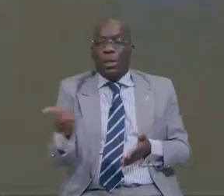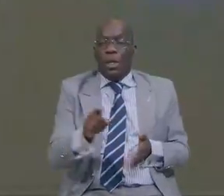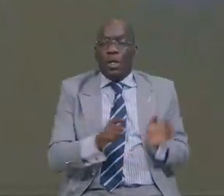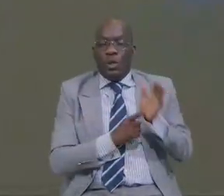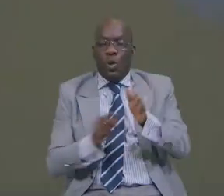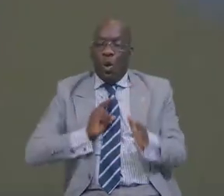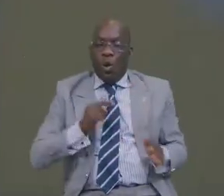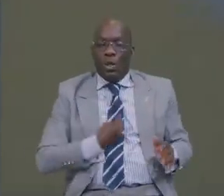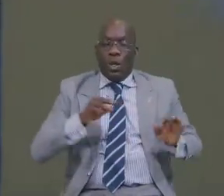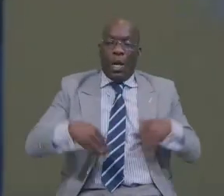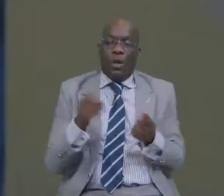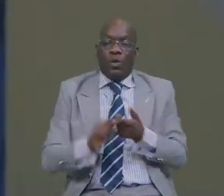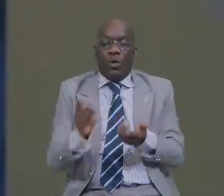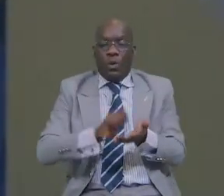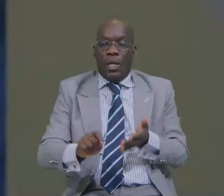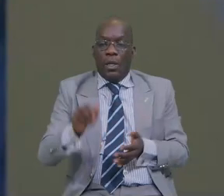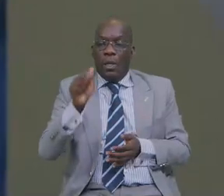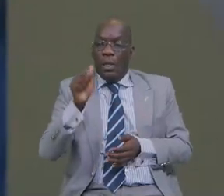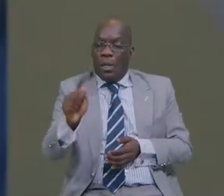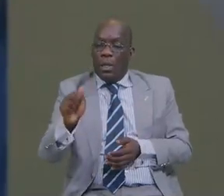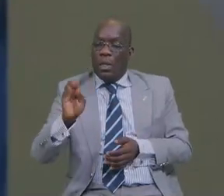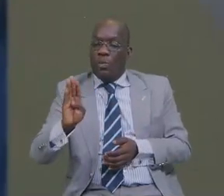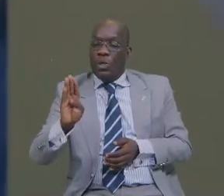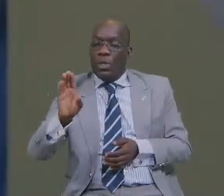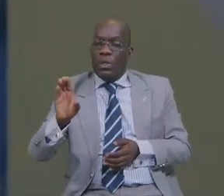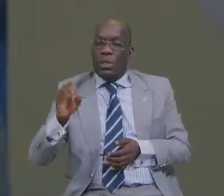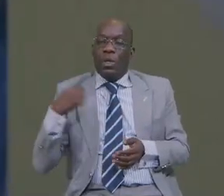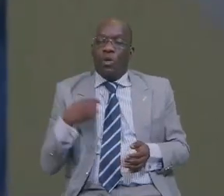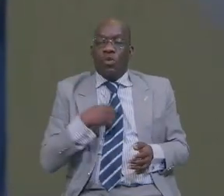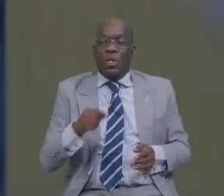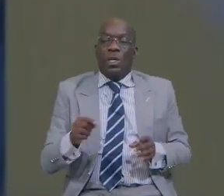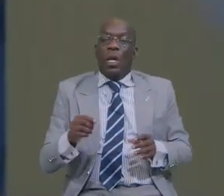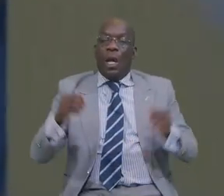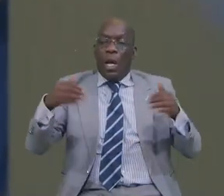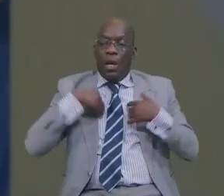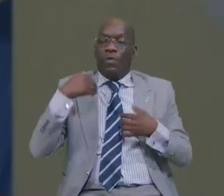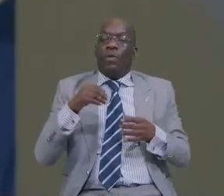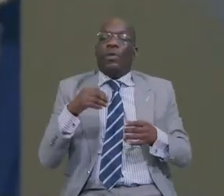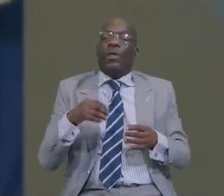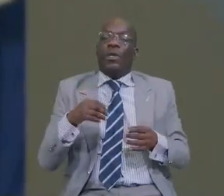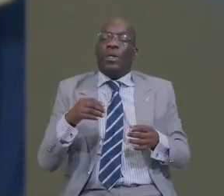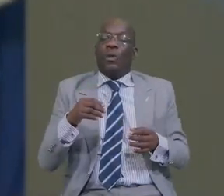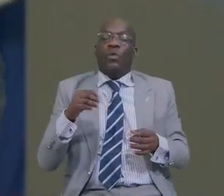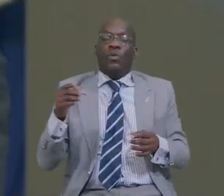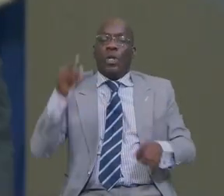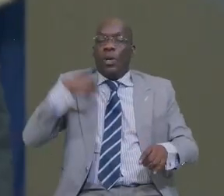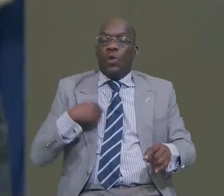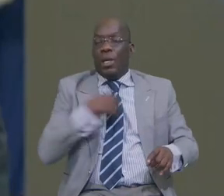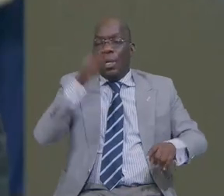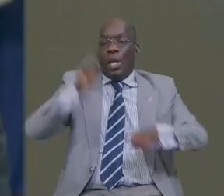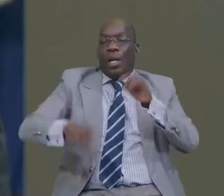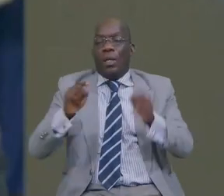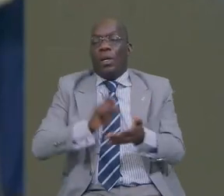on nous a montré comment écrire ABC. On n'arrivait pas bien à écrire.